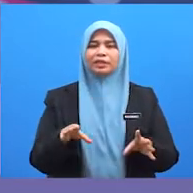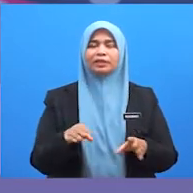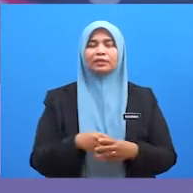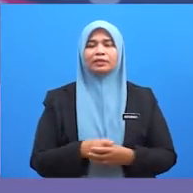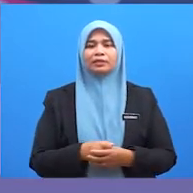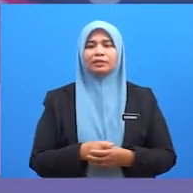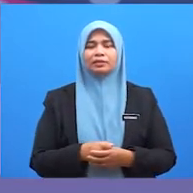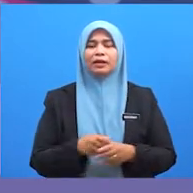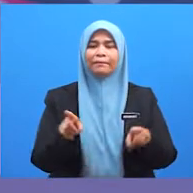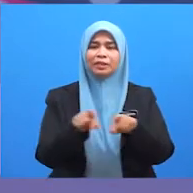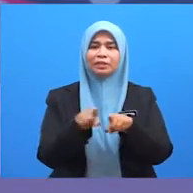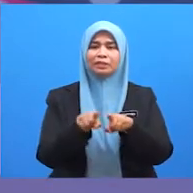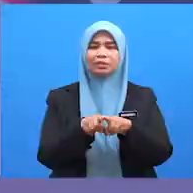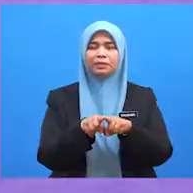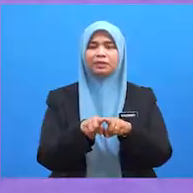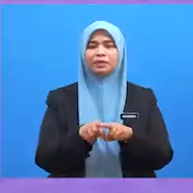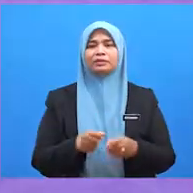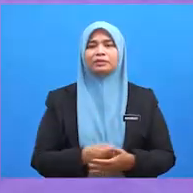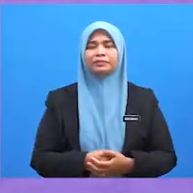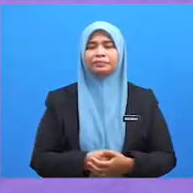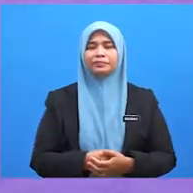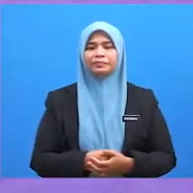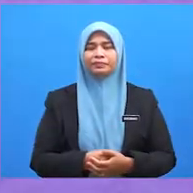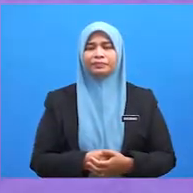diselesaikan bersama-sama.